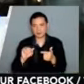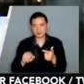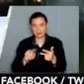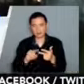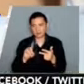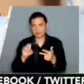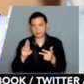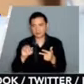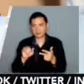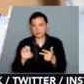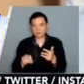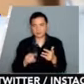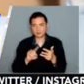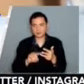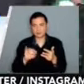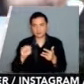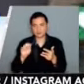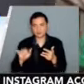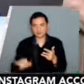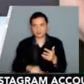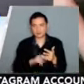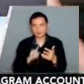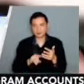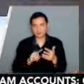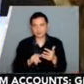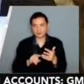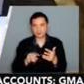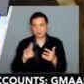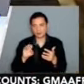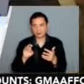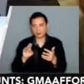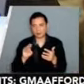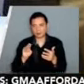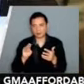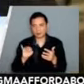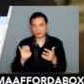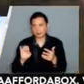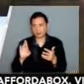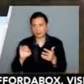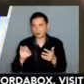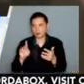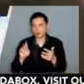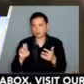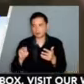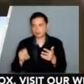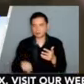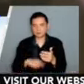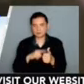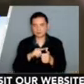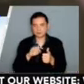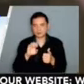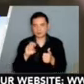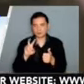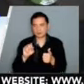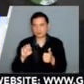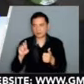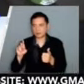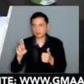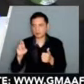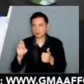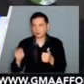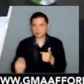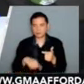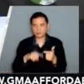Val J manalo at Mr Ronnie rickets with veteran actress Miss Eva Darren present sa story